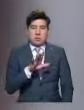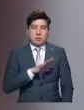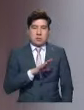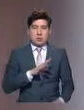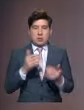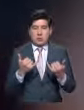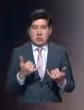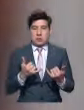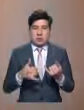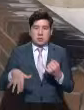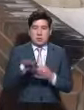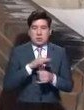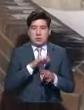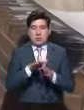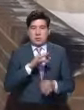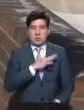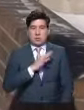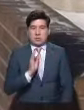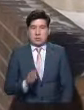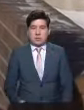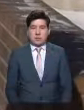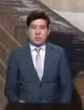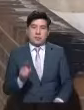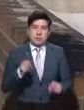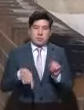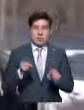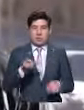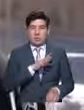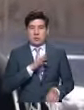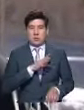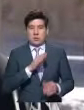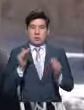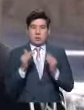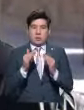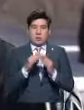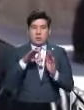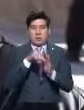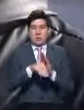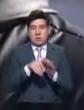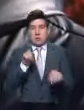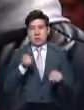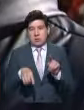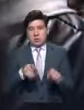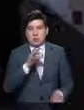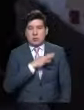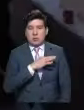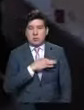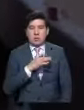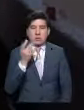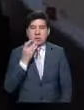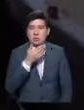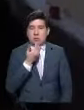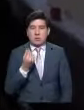қазір жұрт қаншалықты қолданады? Пайдаланамыз, анда-санда үйде тазалаймыз. Жоқ, үйде арасында ғана көп пайдаланбаймын.